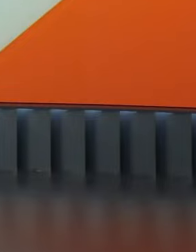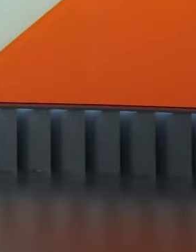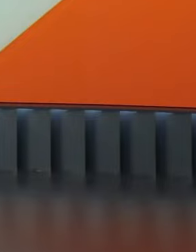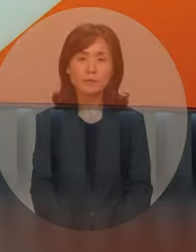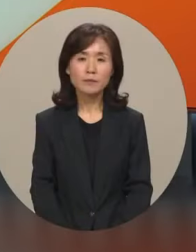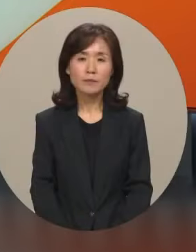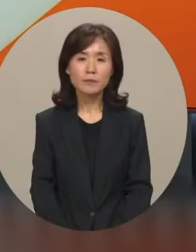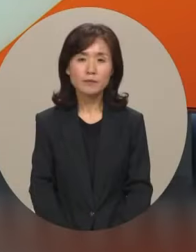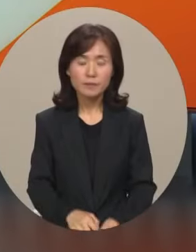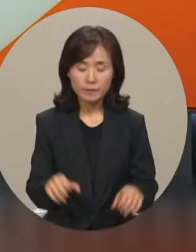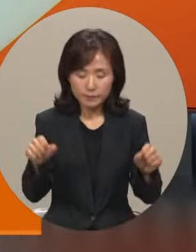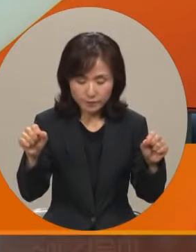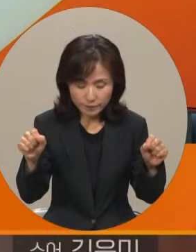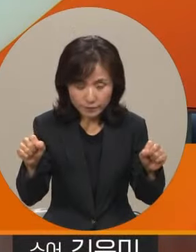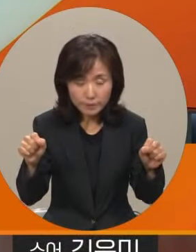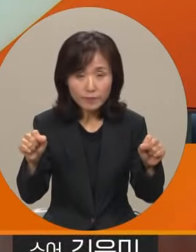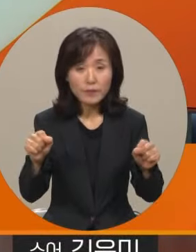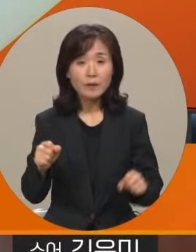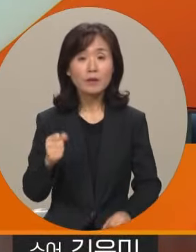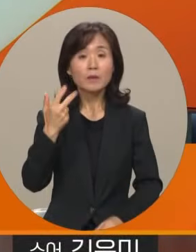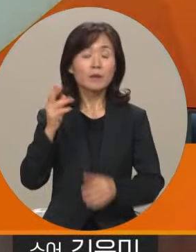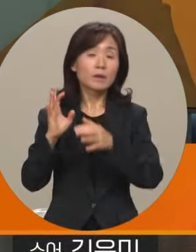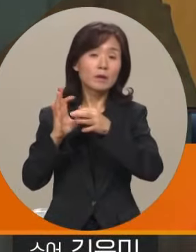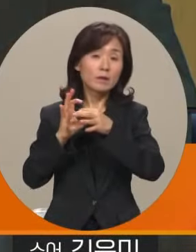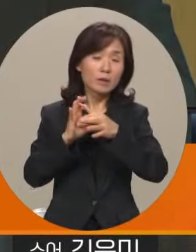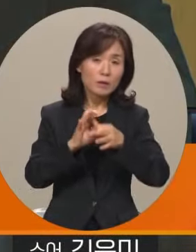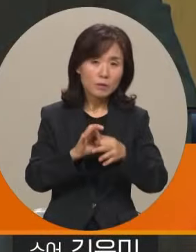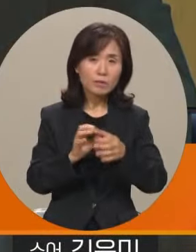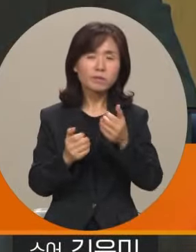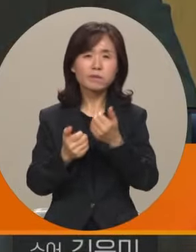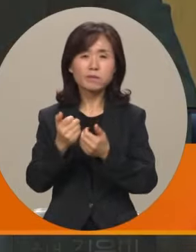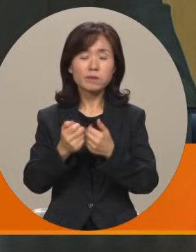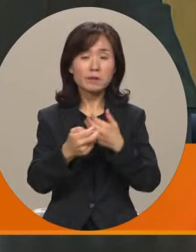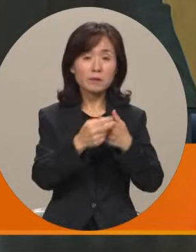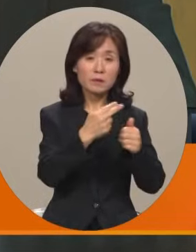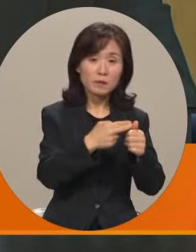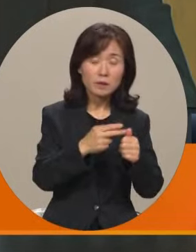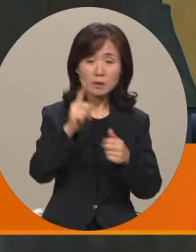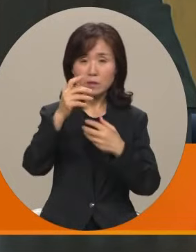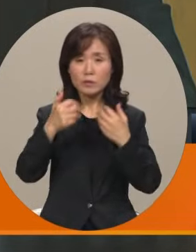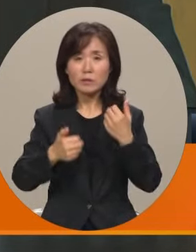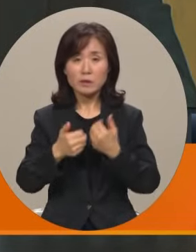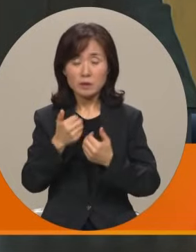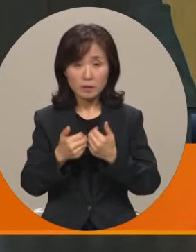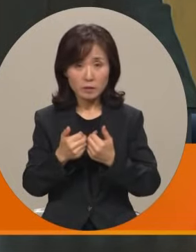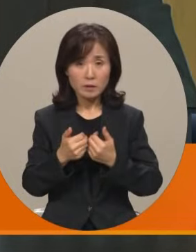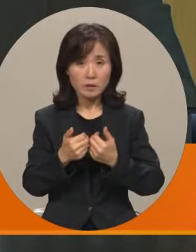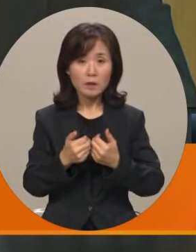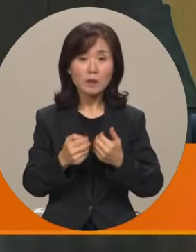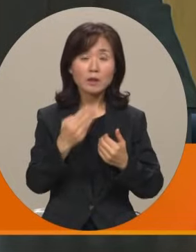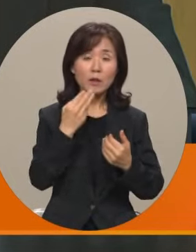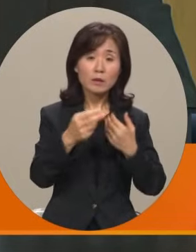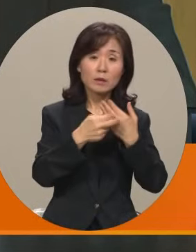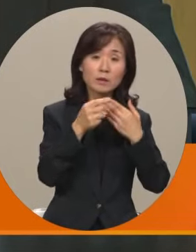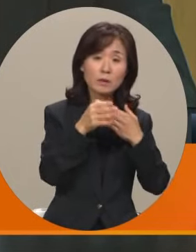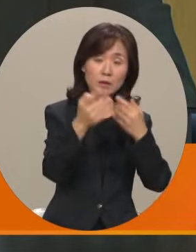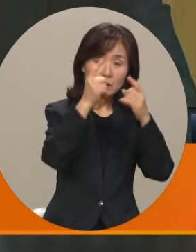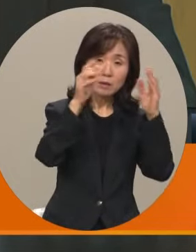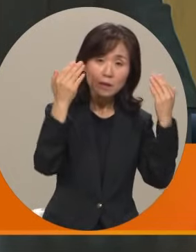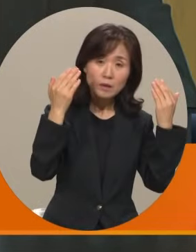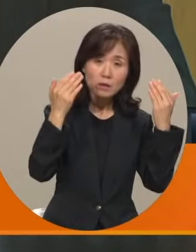8개월 가까이 지속되는 의정 갈등 상황에서 서울대 의대와 정부가 오랜만에 공개 토론회를